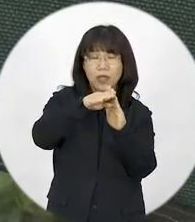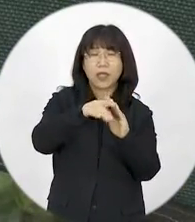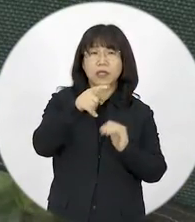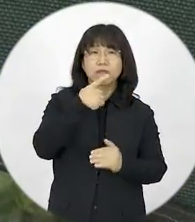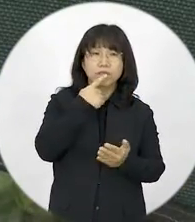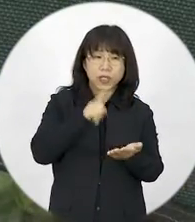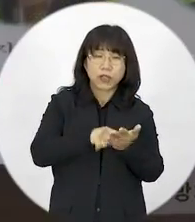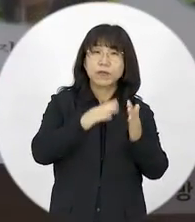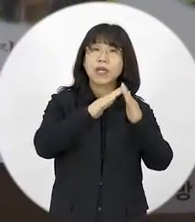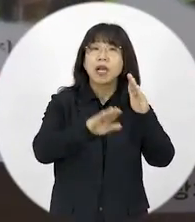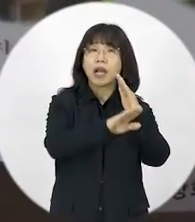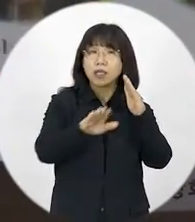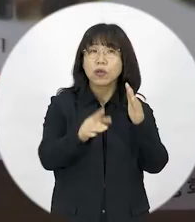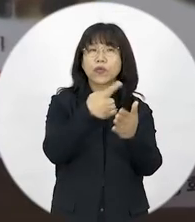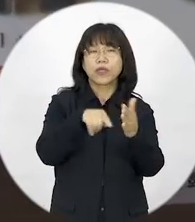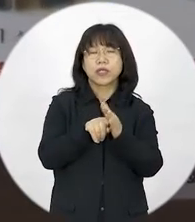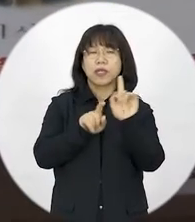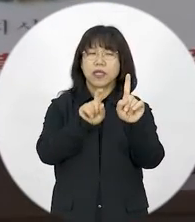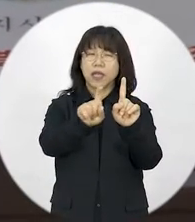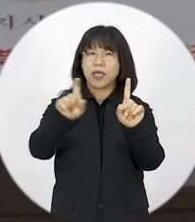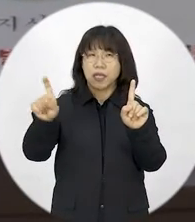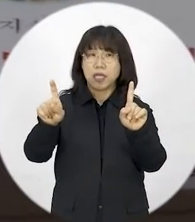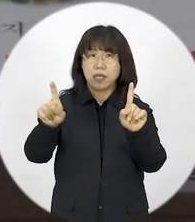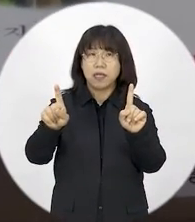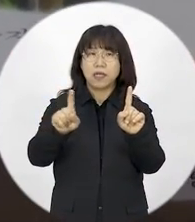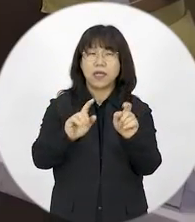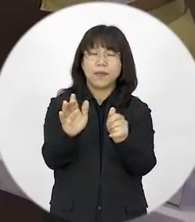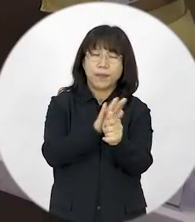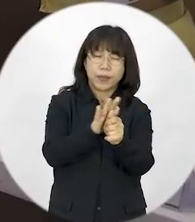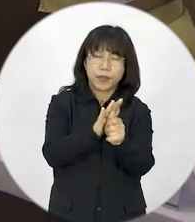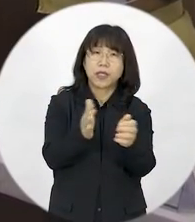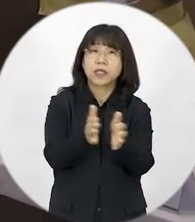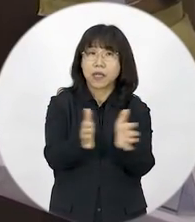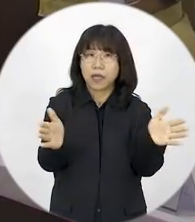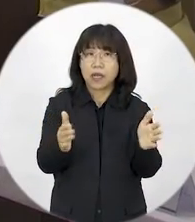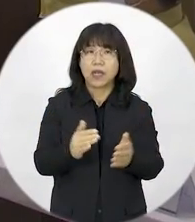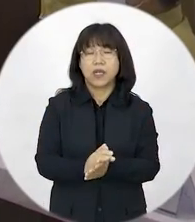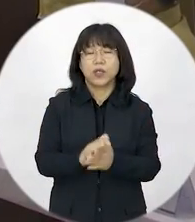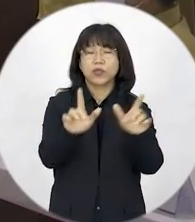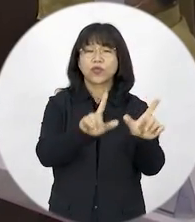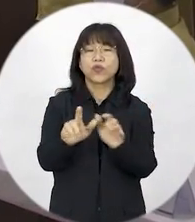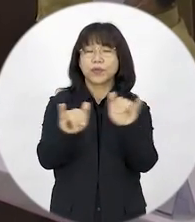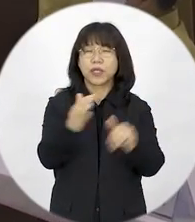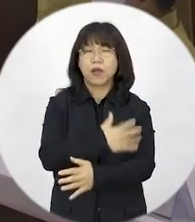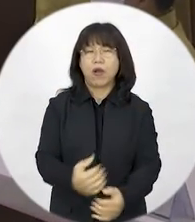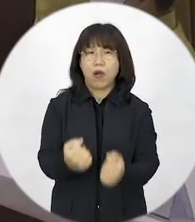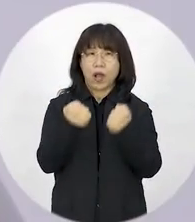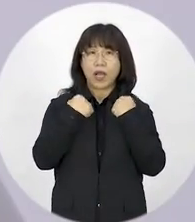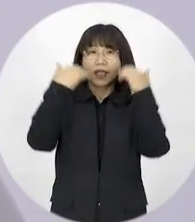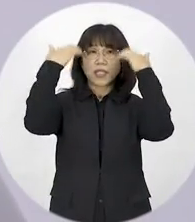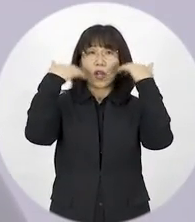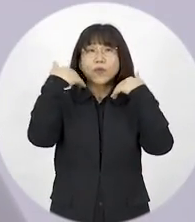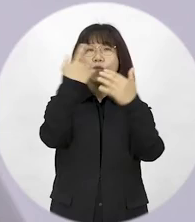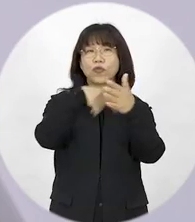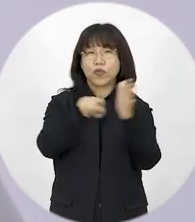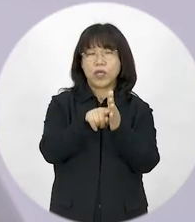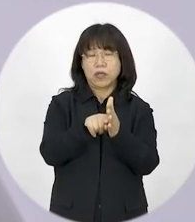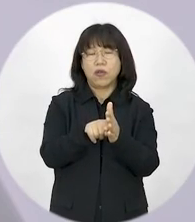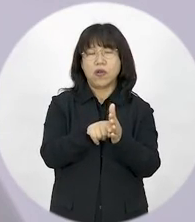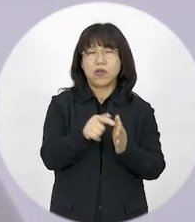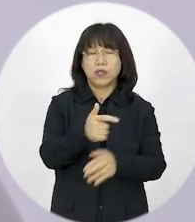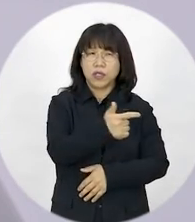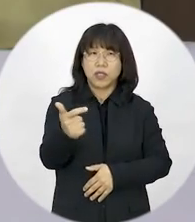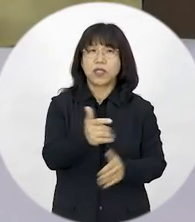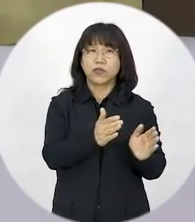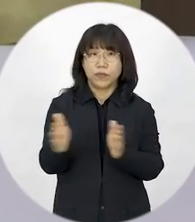위한 일대일 유착 돌봄을 추진하는 등 적극적인 산재 대응 으로 국민들의 건강한 여름나기를 위해 만전을 기한다는